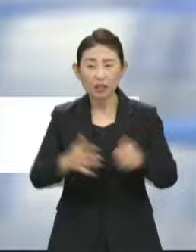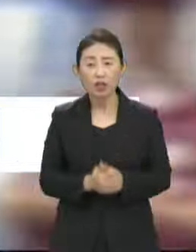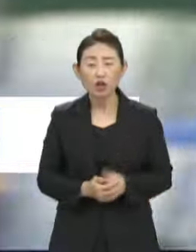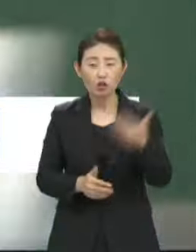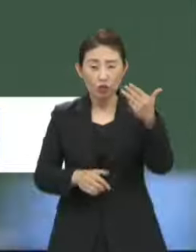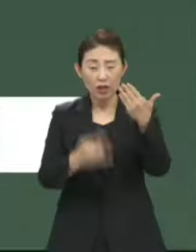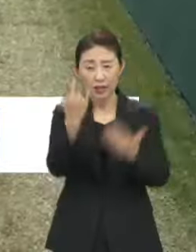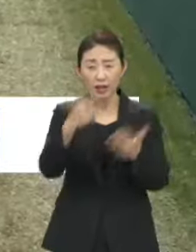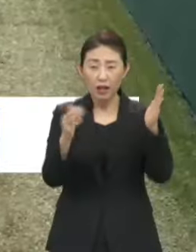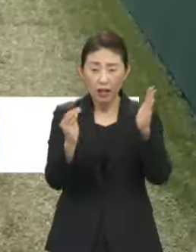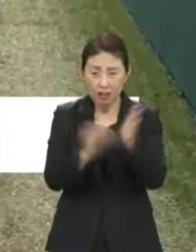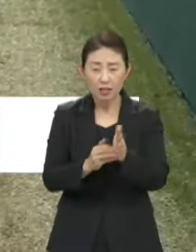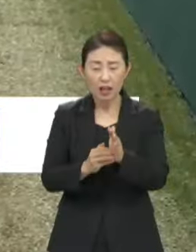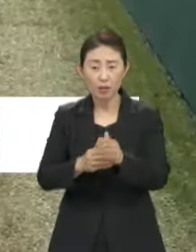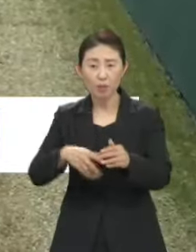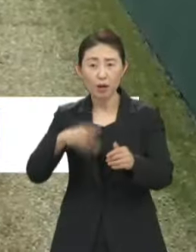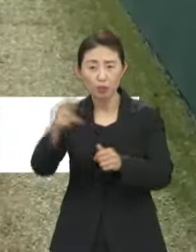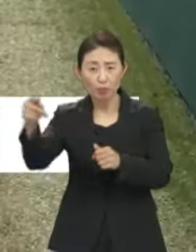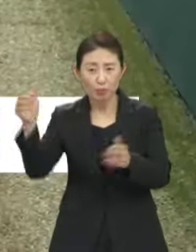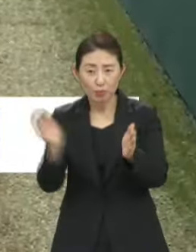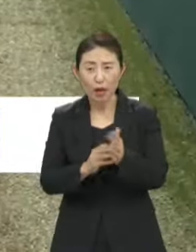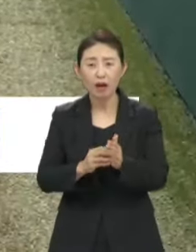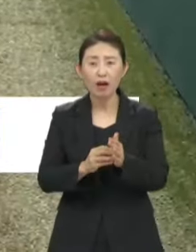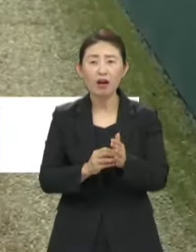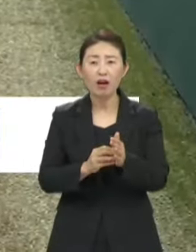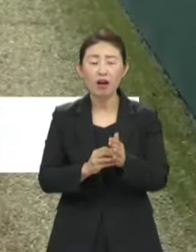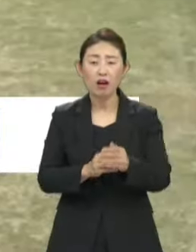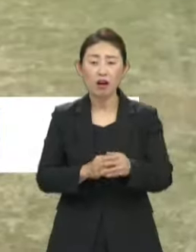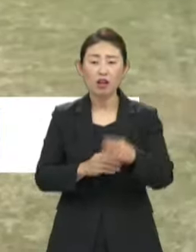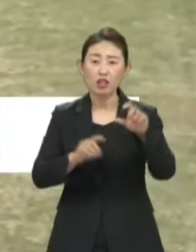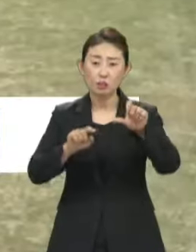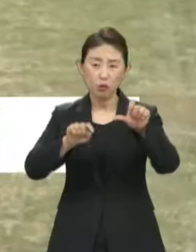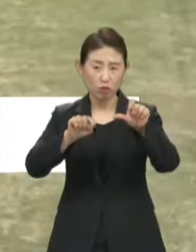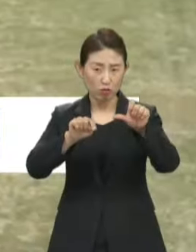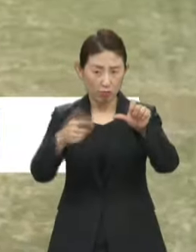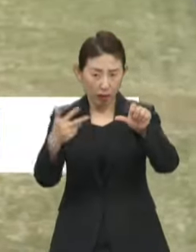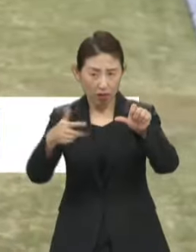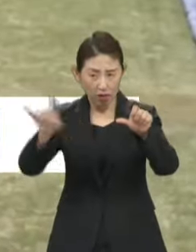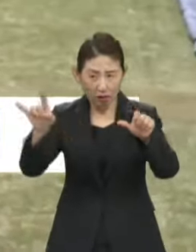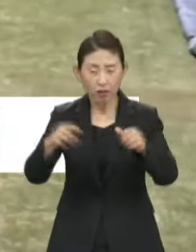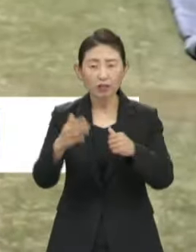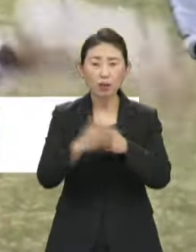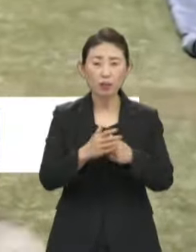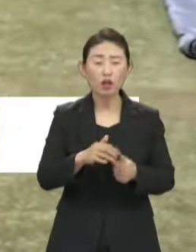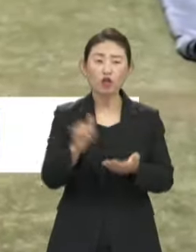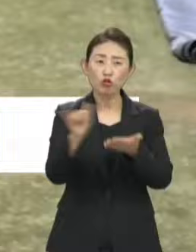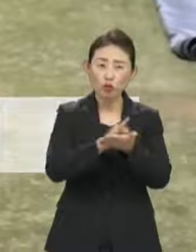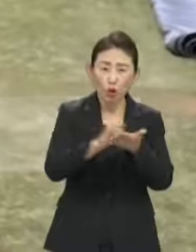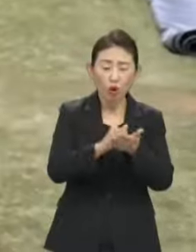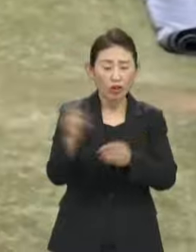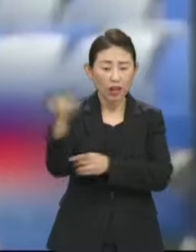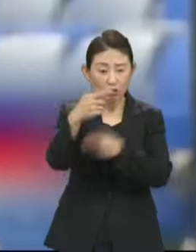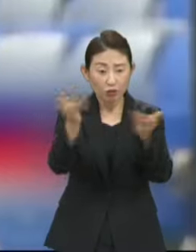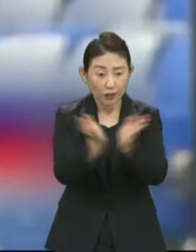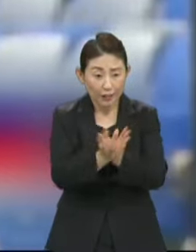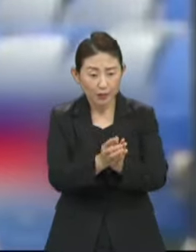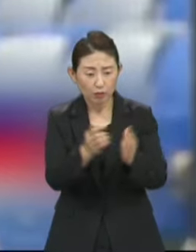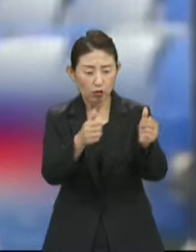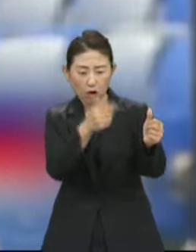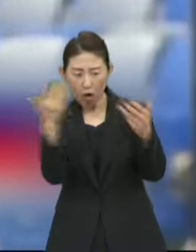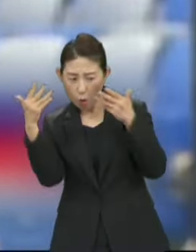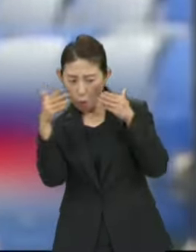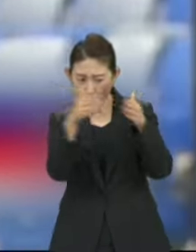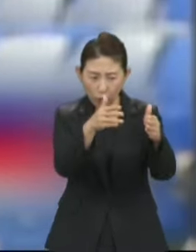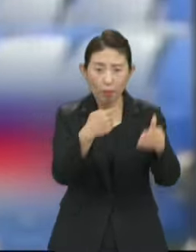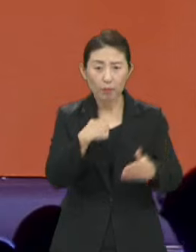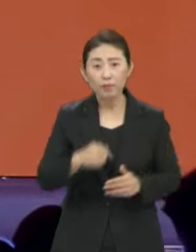15.8개로 일찌감치 고교 최대어로 평가되며 뉴욕 양키스와 뉴욕 매츠, LA 다저스 등 메이저리그 팀들의 관심도